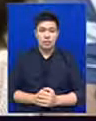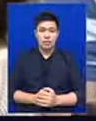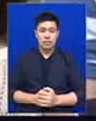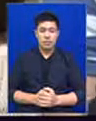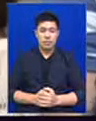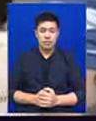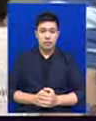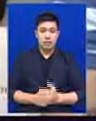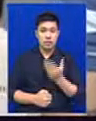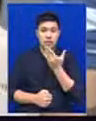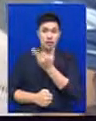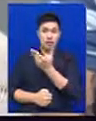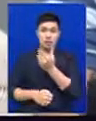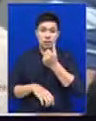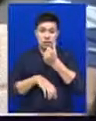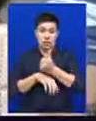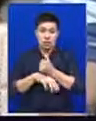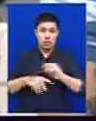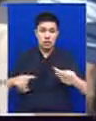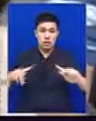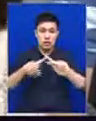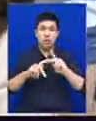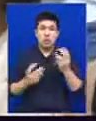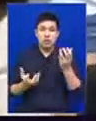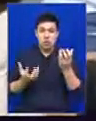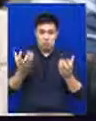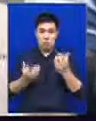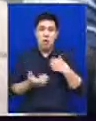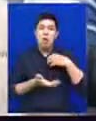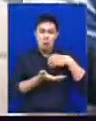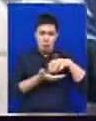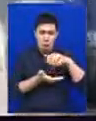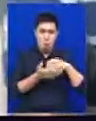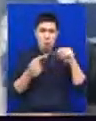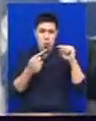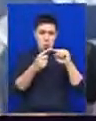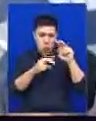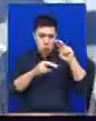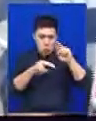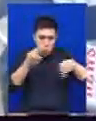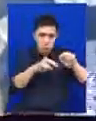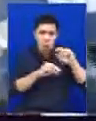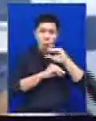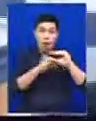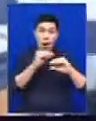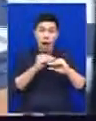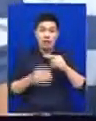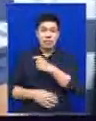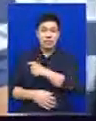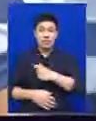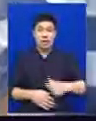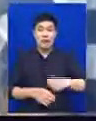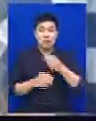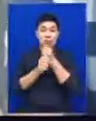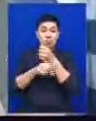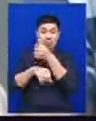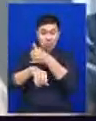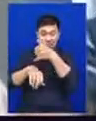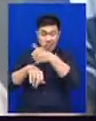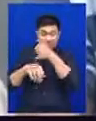ส่วนพลเอกไพบูลย์คุ้มฉายารัฐมนตรีว่าการกระทรวงยุติธรรมนะครับได้กล่าวถึงผลการตรวจสอบโครงการอุทยานราชภัฏว่าหลังจากนี้จะส่งข้อสรุ